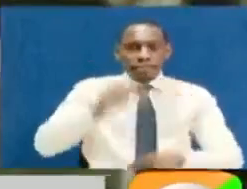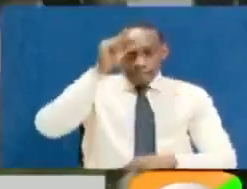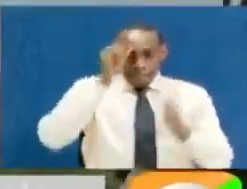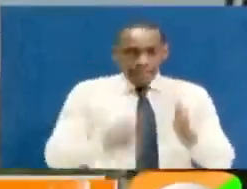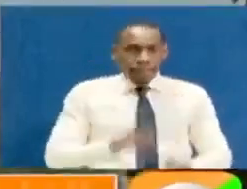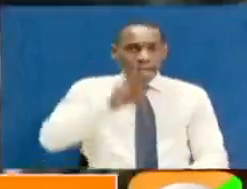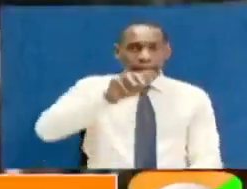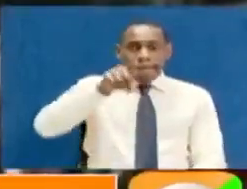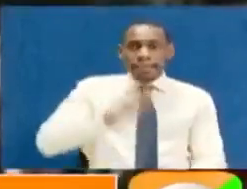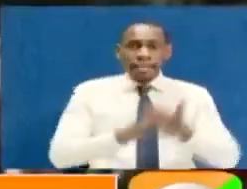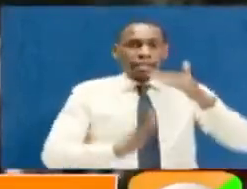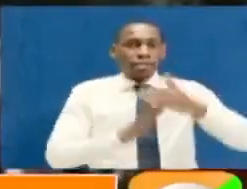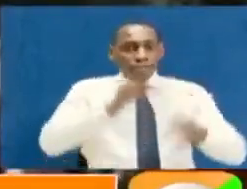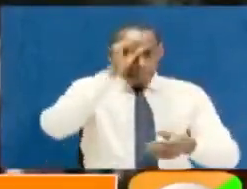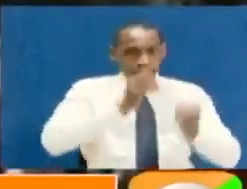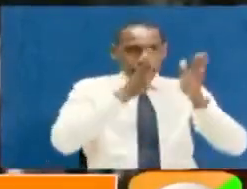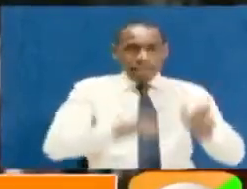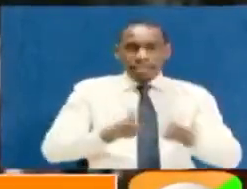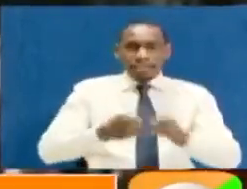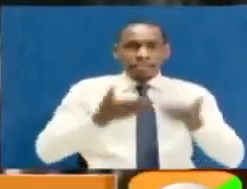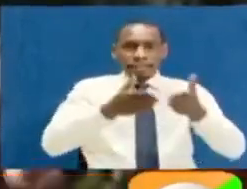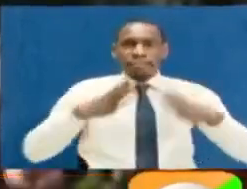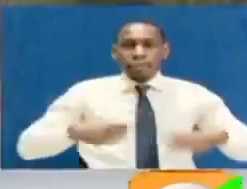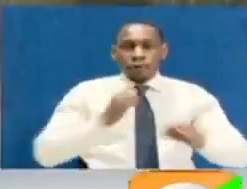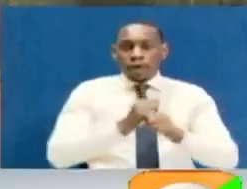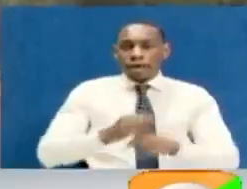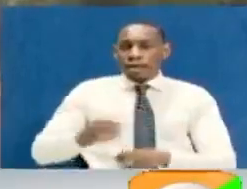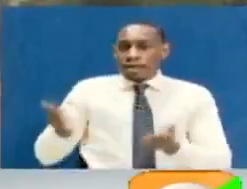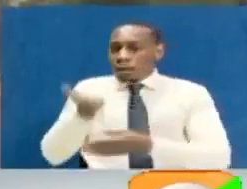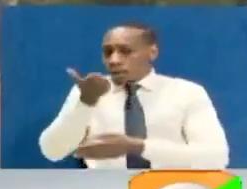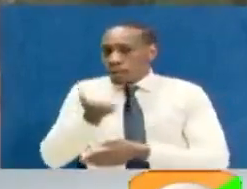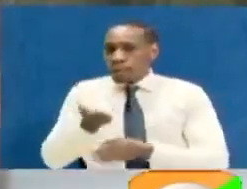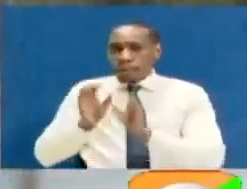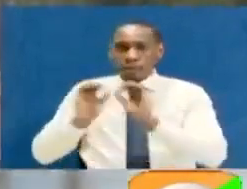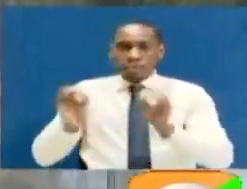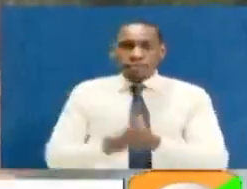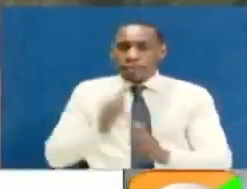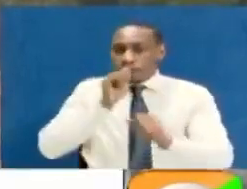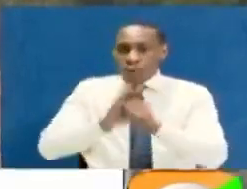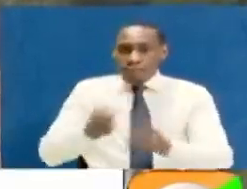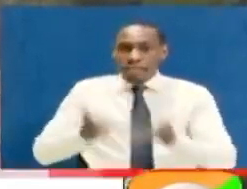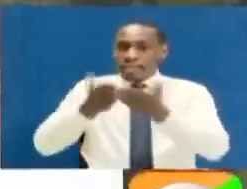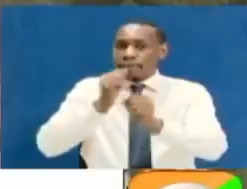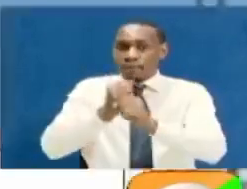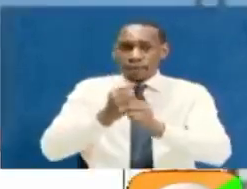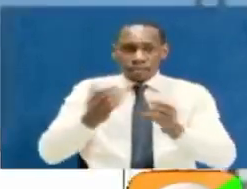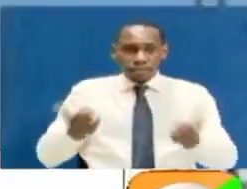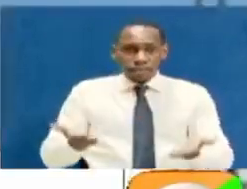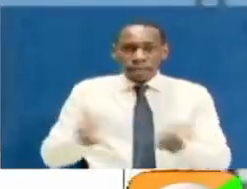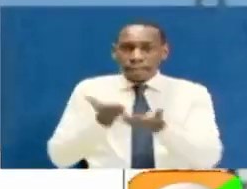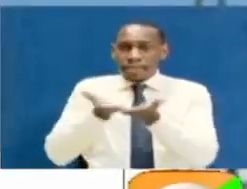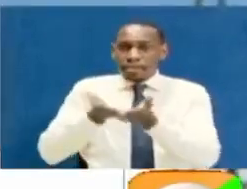MP, wakubwa wa serikali ndio watawapa watu kazi, sio waganga. Ahadi za kupewa kazi,